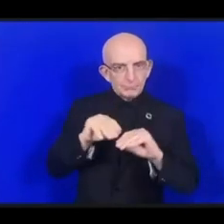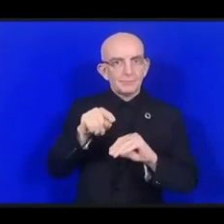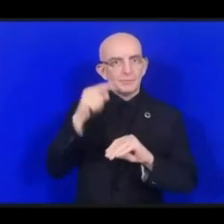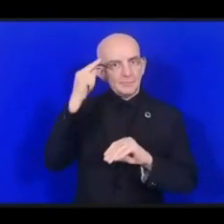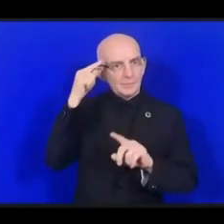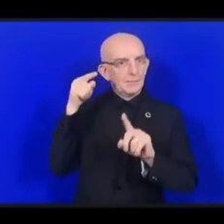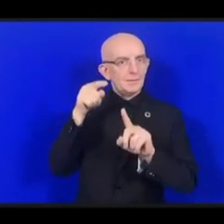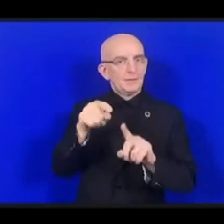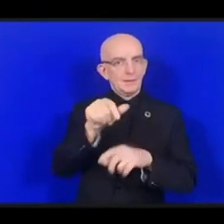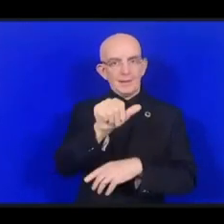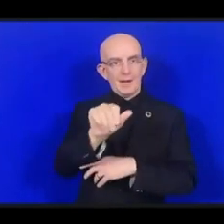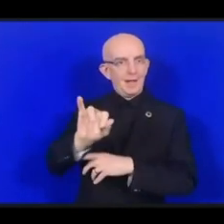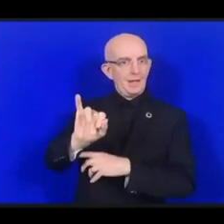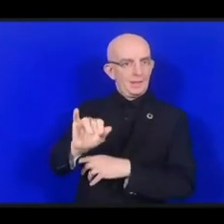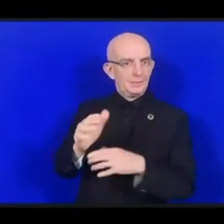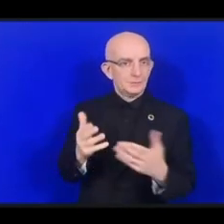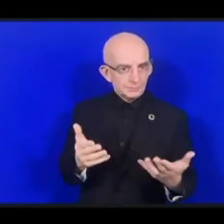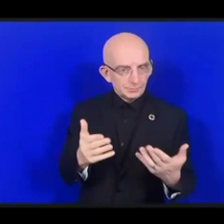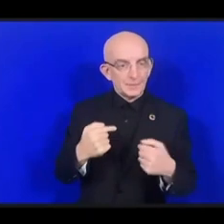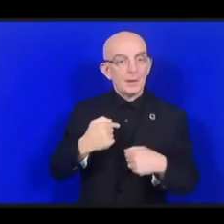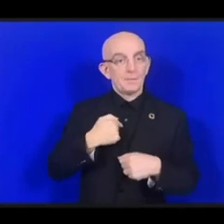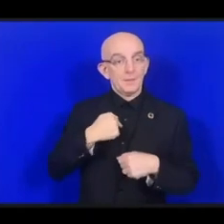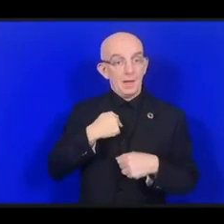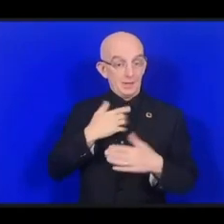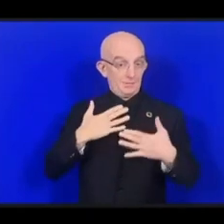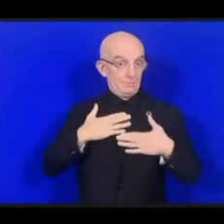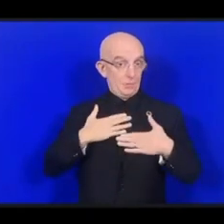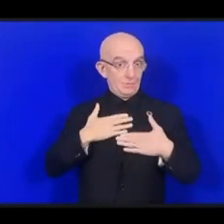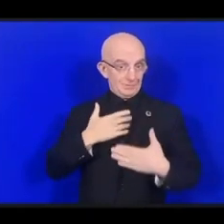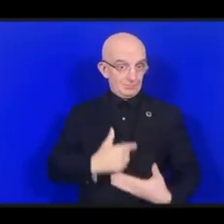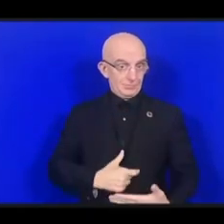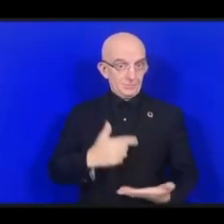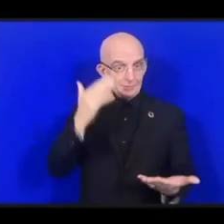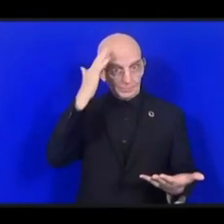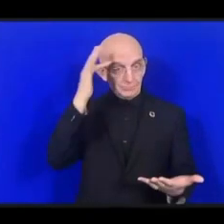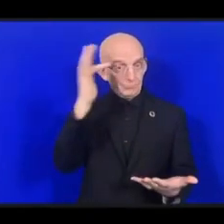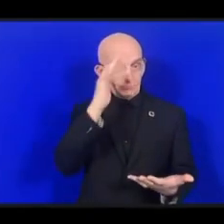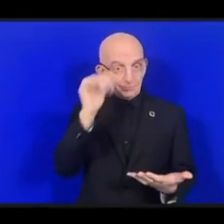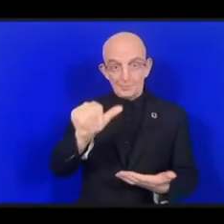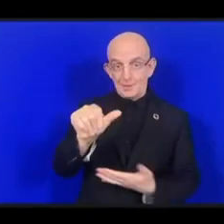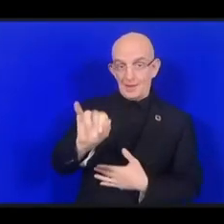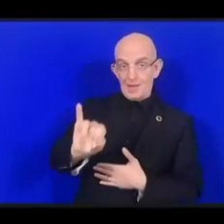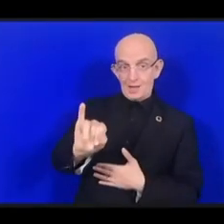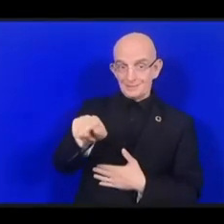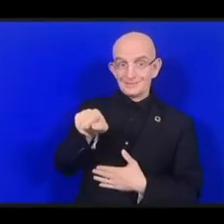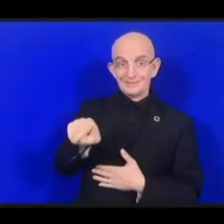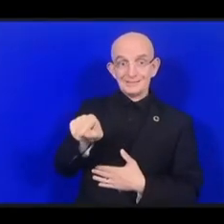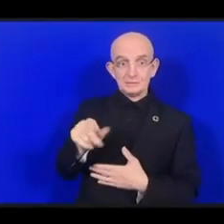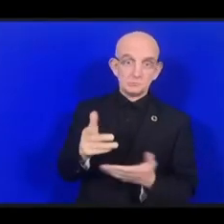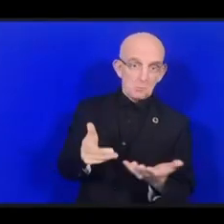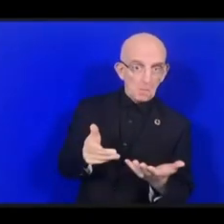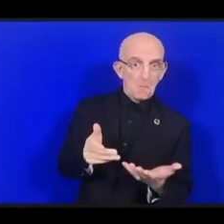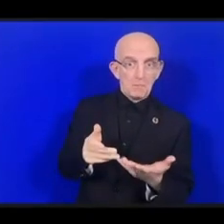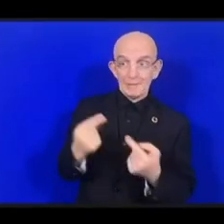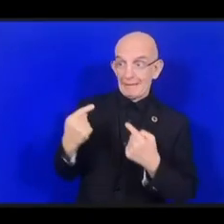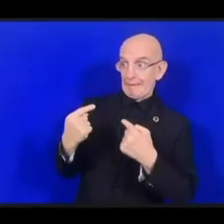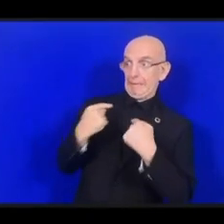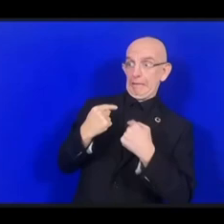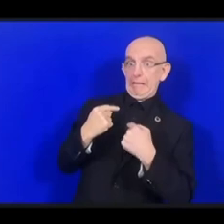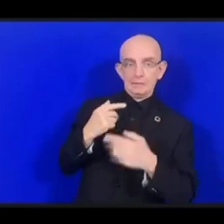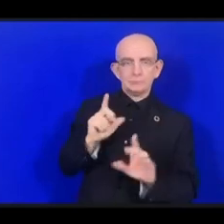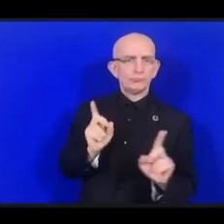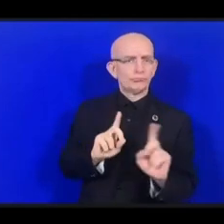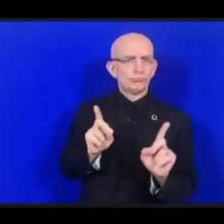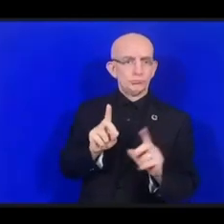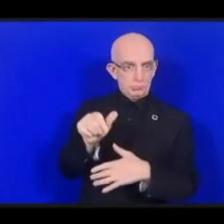المصلحه من ناحيه اخرى عندما نقوم بتطوير الامور معلقه بالذكاء الاصطناعي ومن